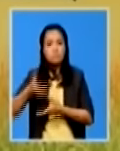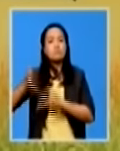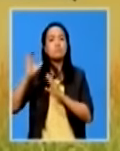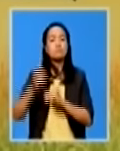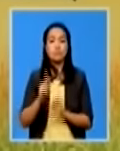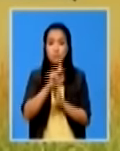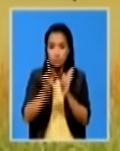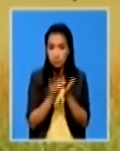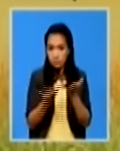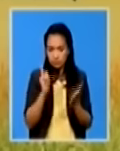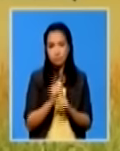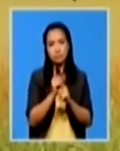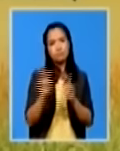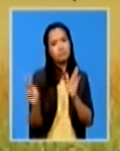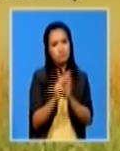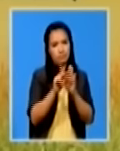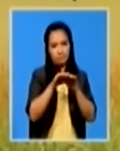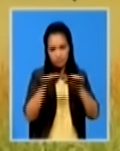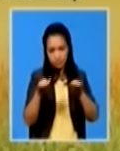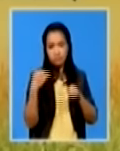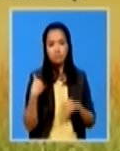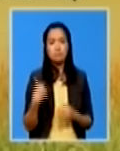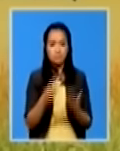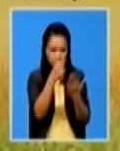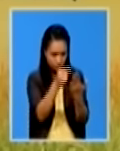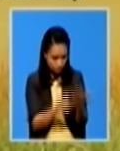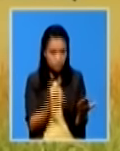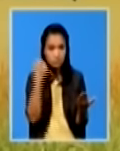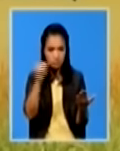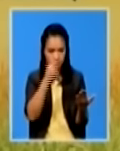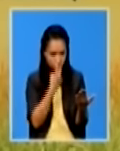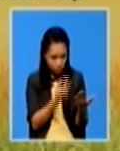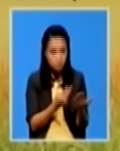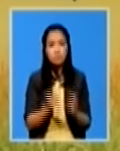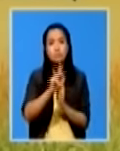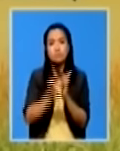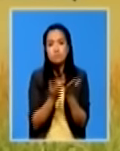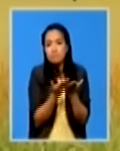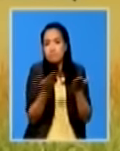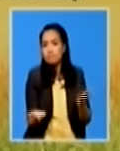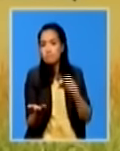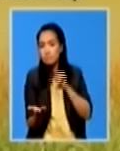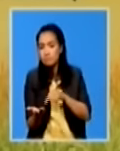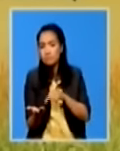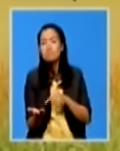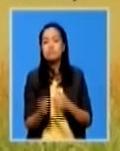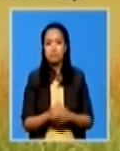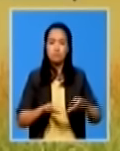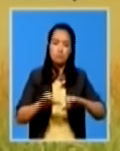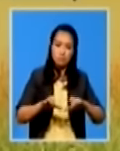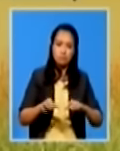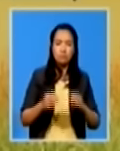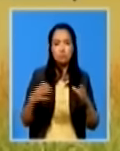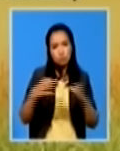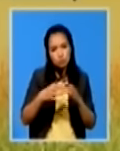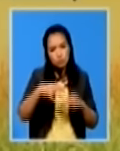ณฑ์การตรวจสอบร่างกฎหมายเช็คลิสต์10ข้อนะครับเช่นแนวทางการทำกฎหมายลูกการบริการกิจกรรมทุกหน่วยงานที่เกี่ยว